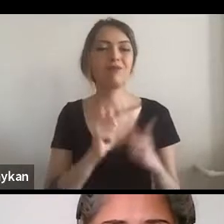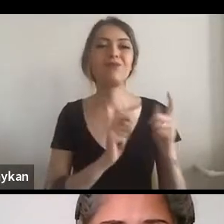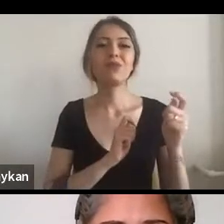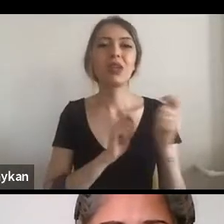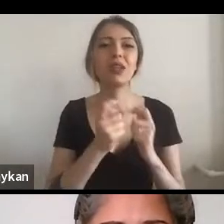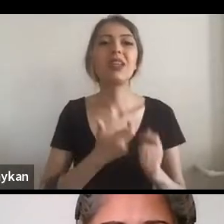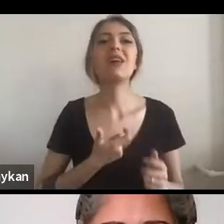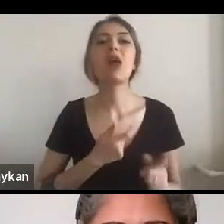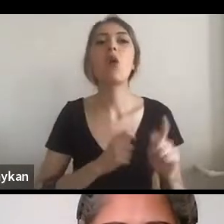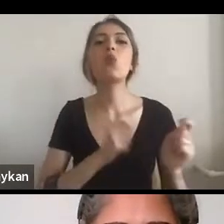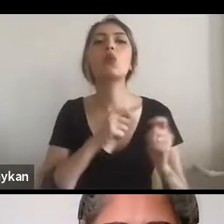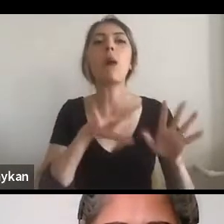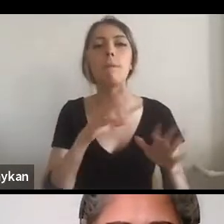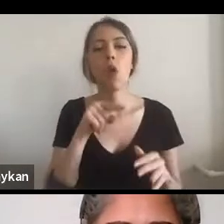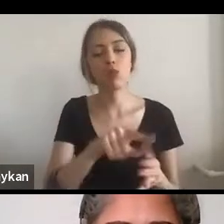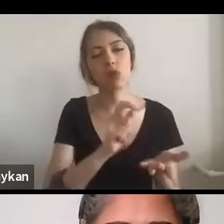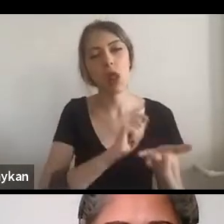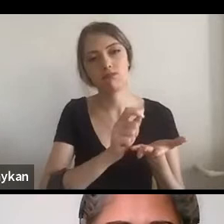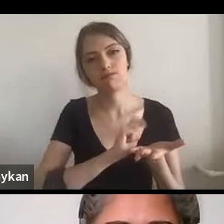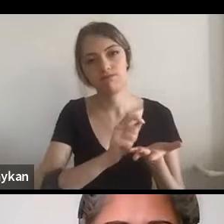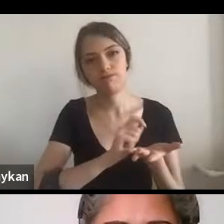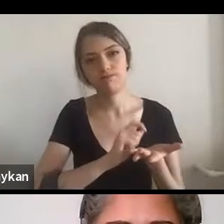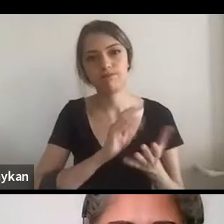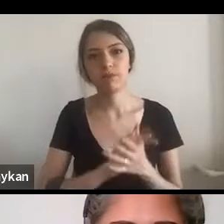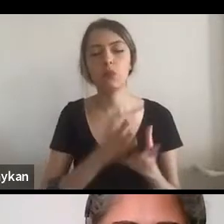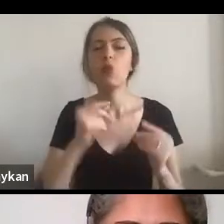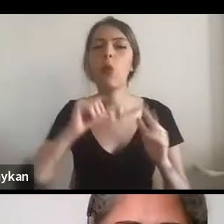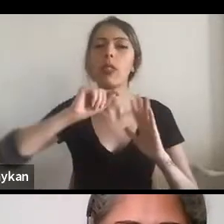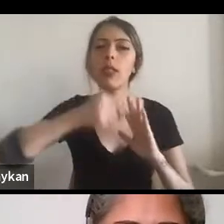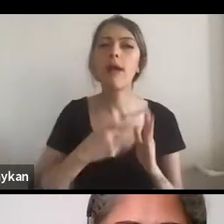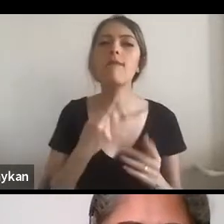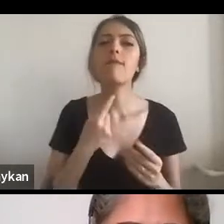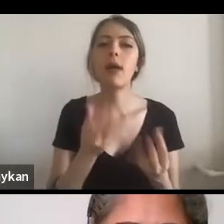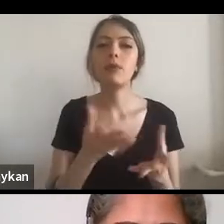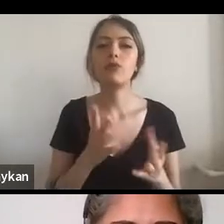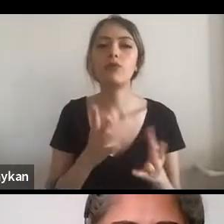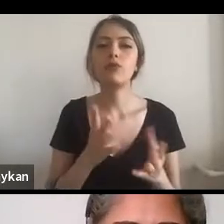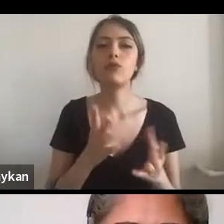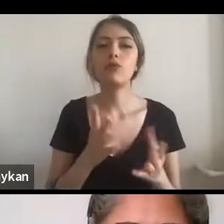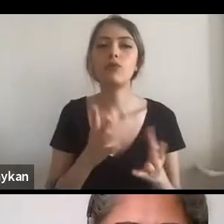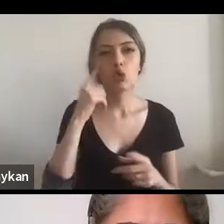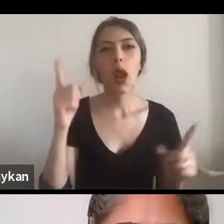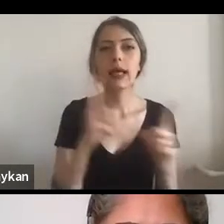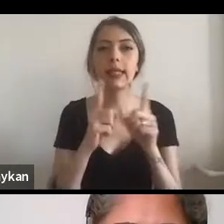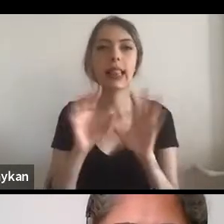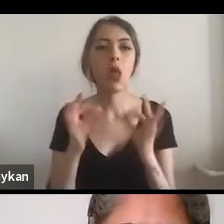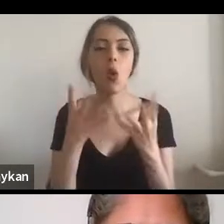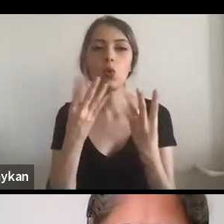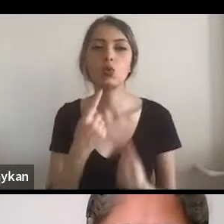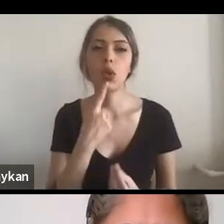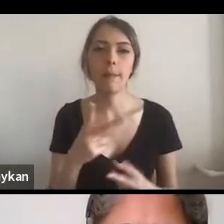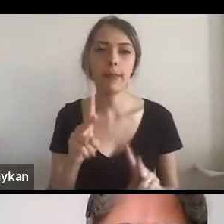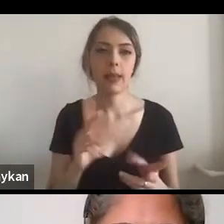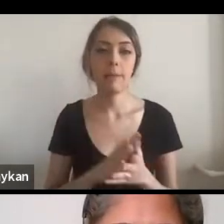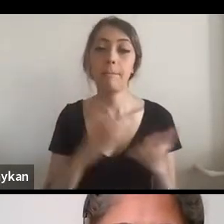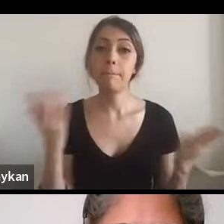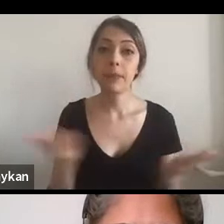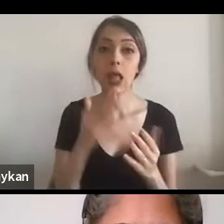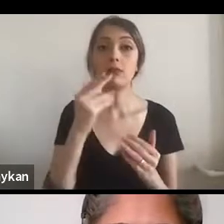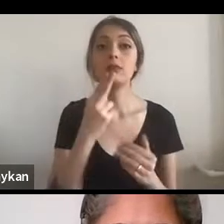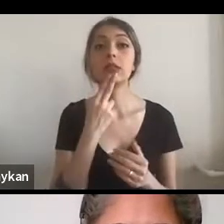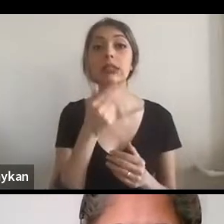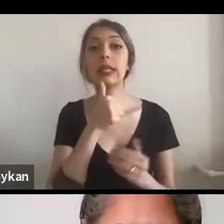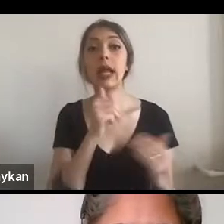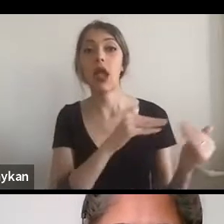uygulanmayışı üzerinde durduk. Çok detaylara girmeyeceğim. Başlık olarak kısa kısa neler olduğunu söyleyebilirim. Mesela toplumsal